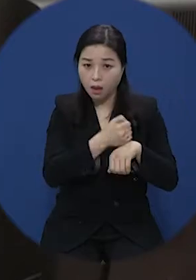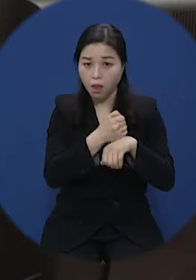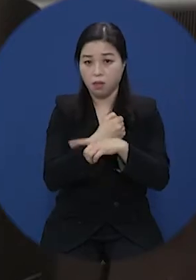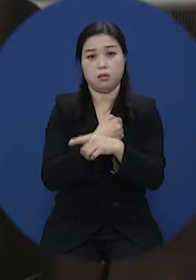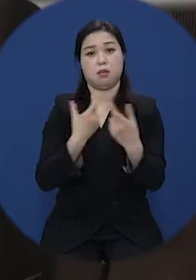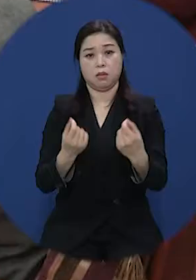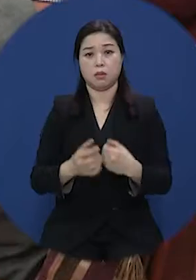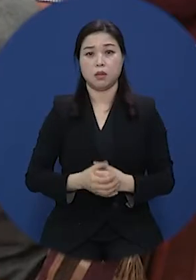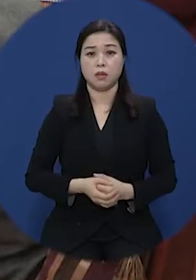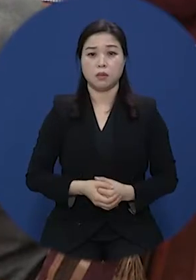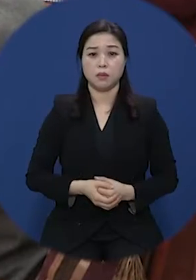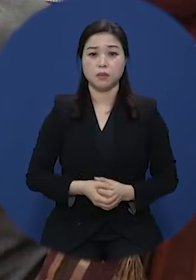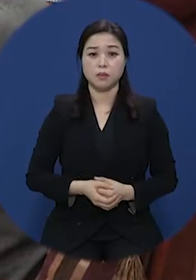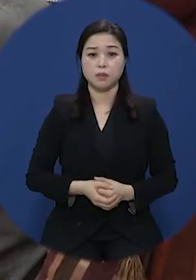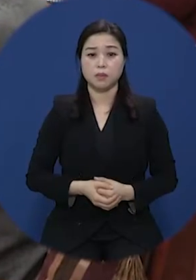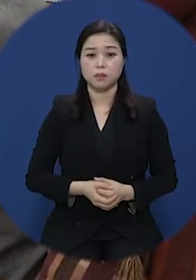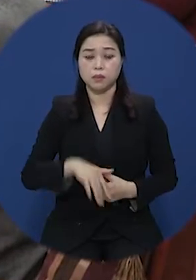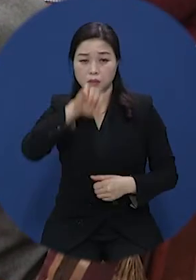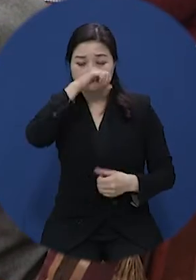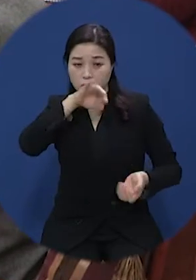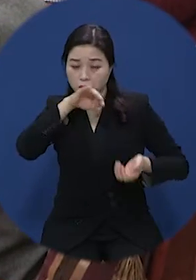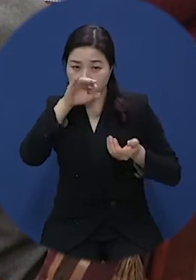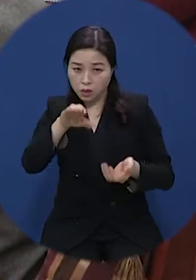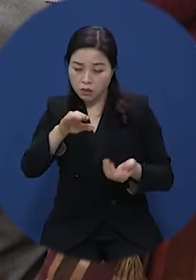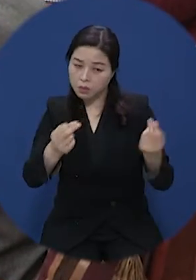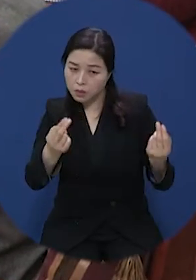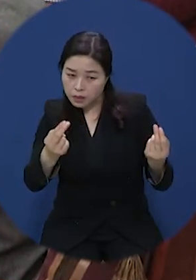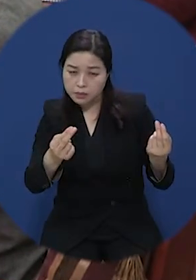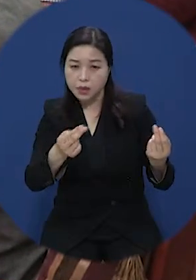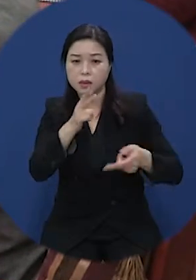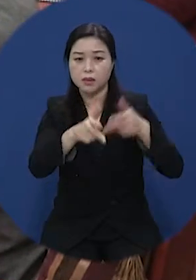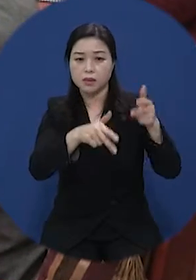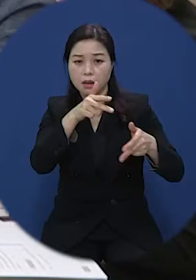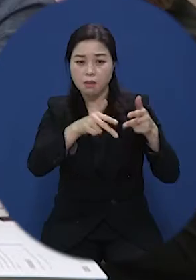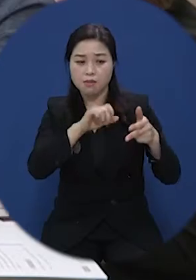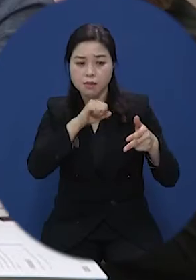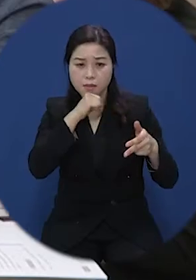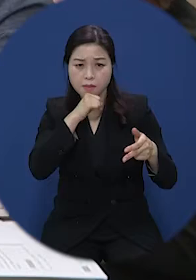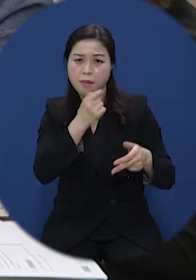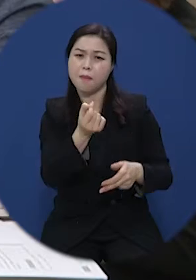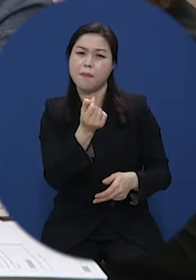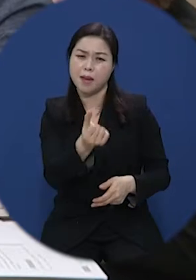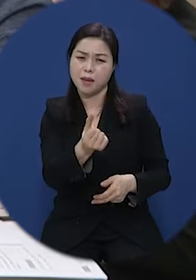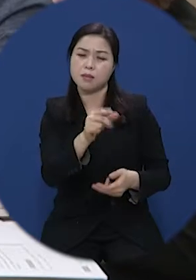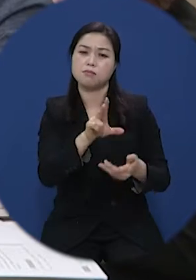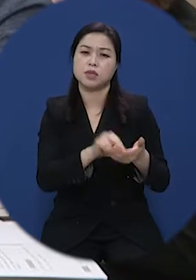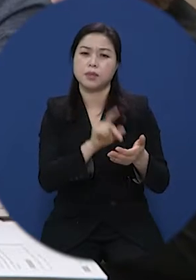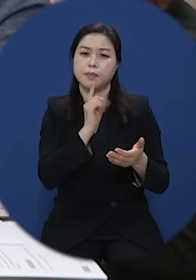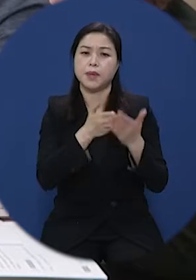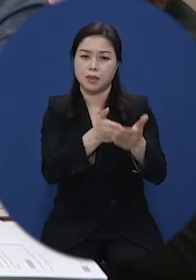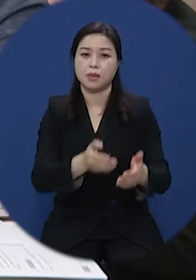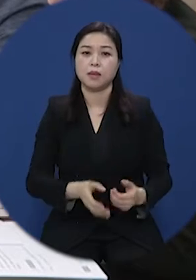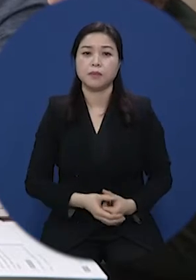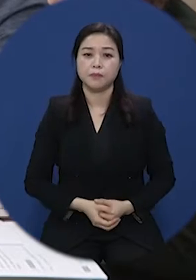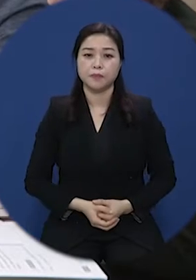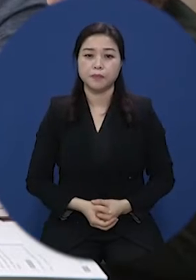겁니다. 예산 투입 대비 사업 실적이 지나치게 낮다는 지적도 제기되었습니다.